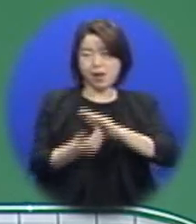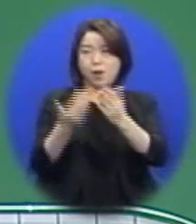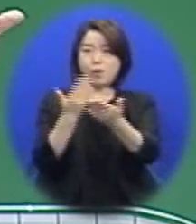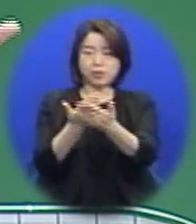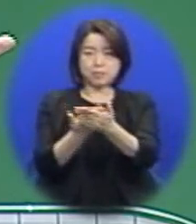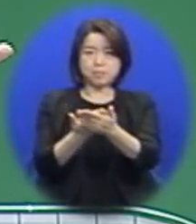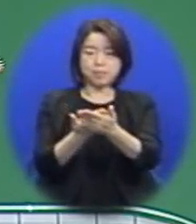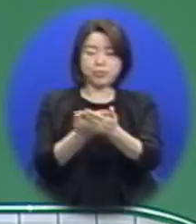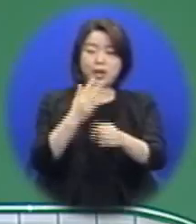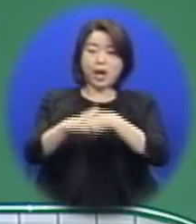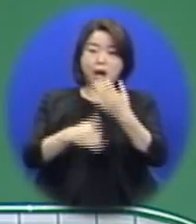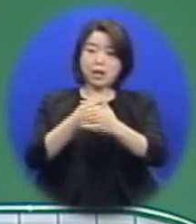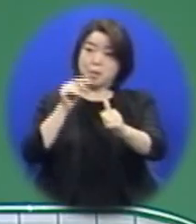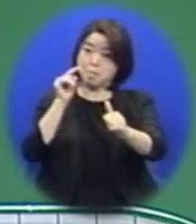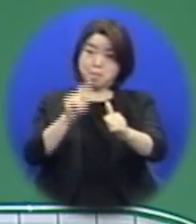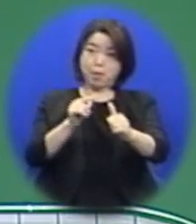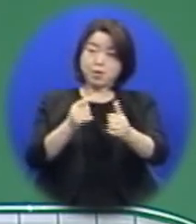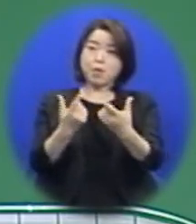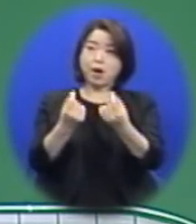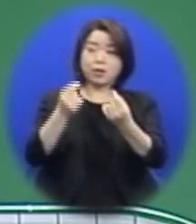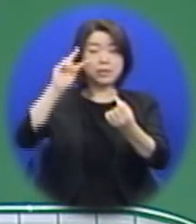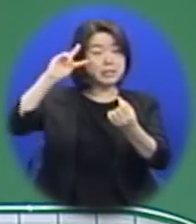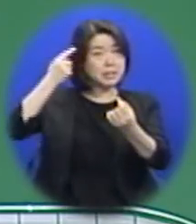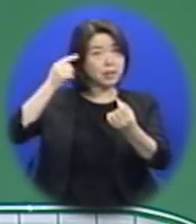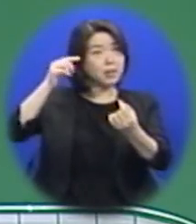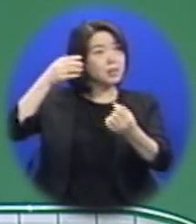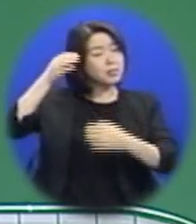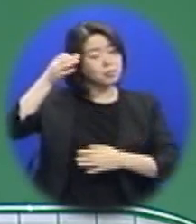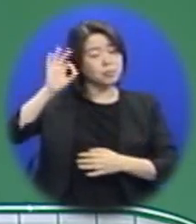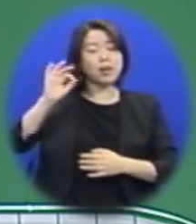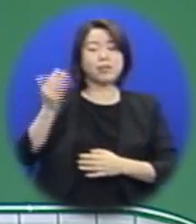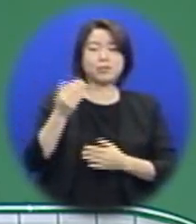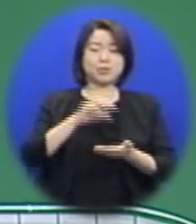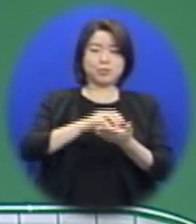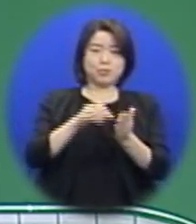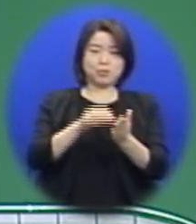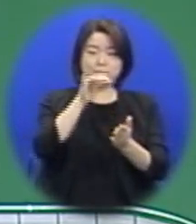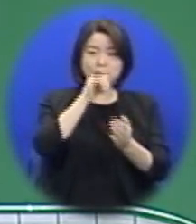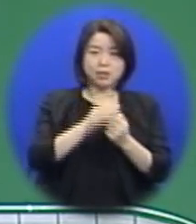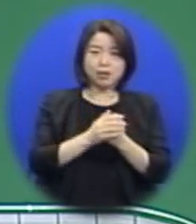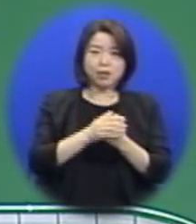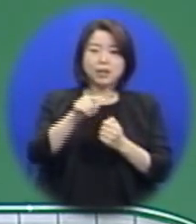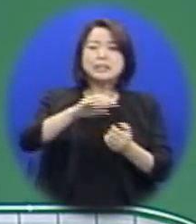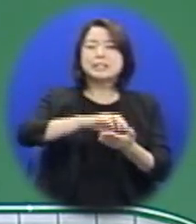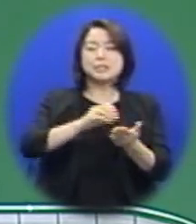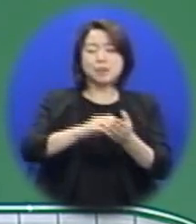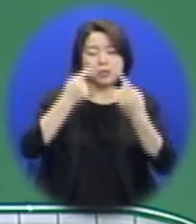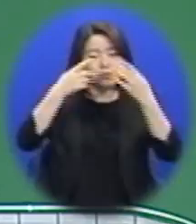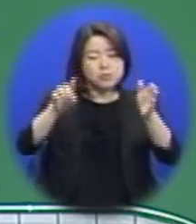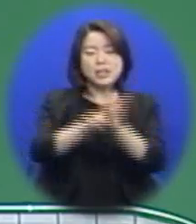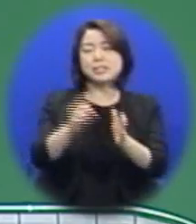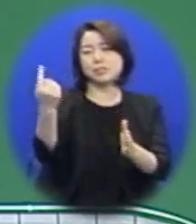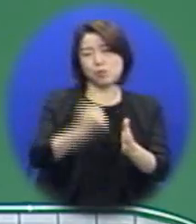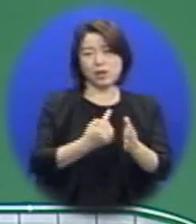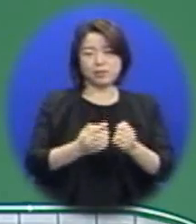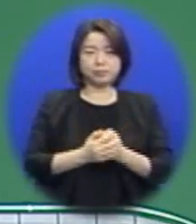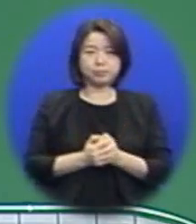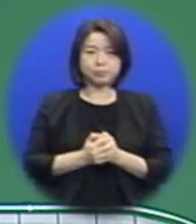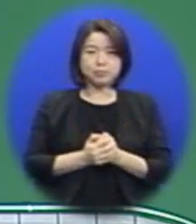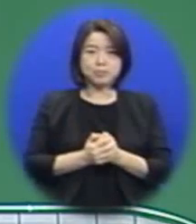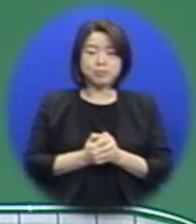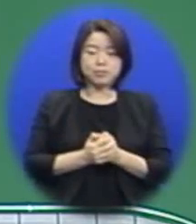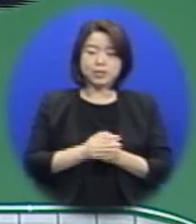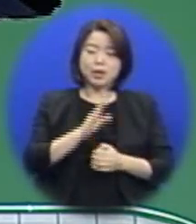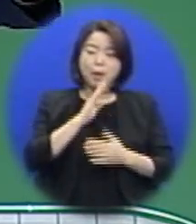하나님에게 명령하는 것 같은 착각이 들 정도 그만큼 확신이 온 겁니다. 시편 기자는 마치 자기가